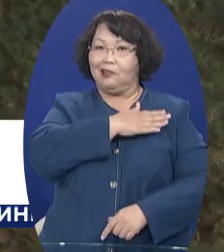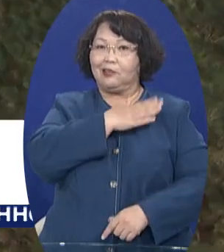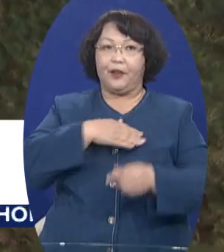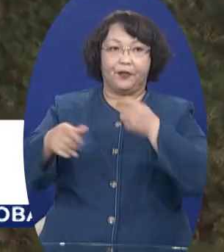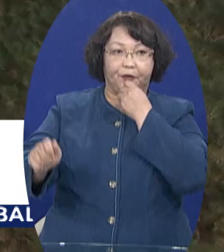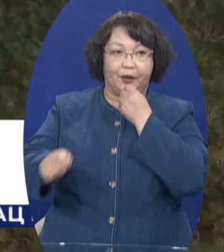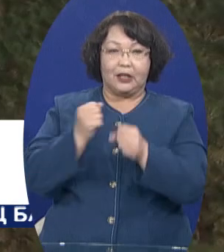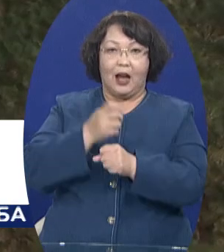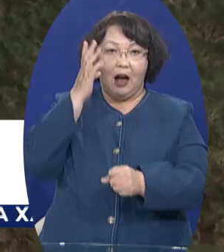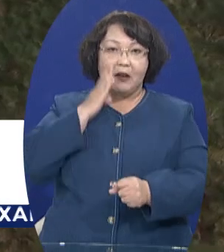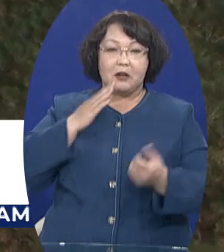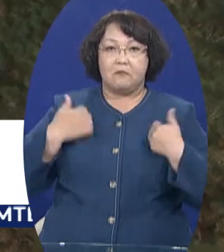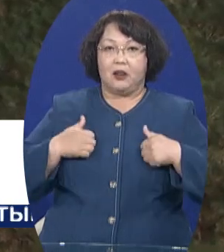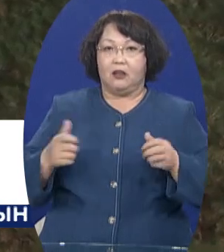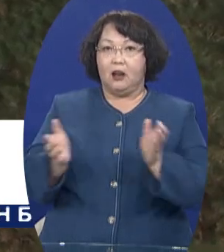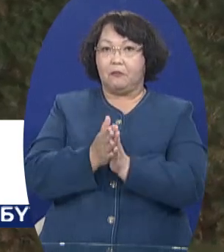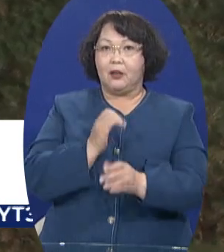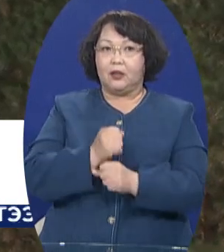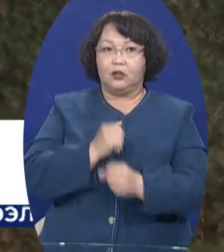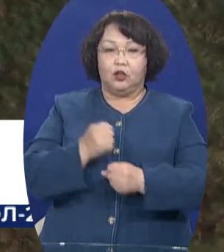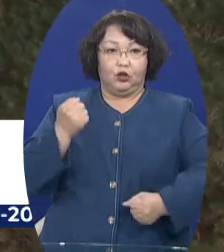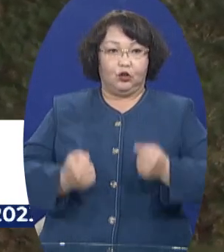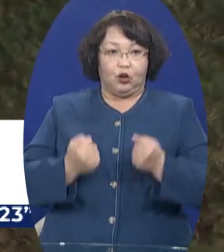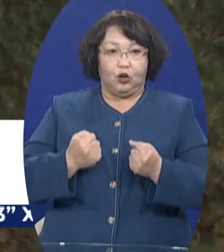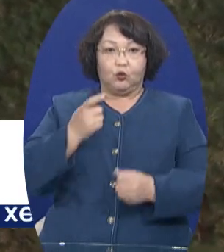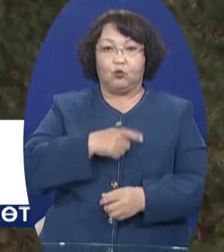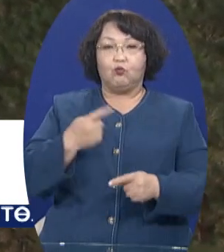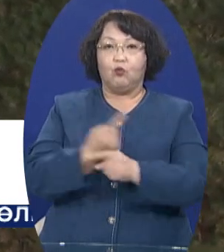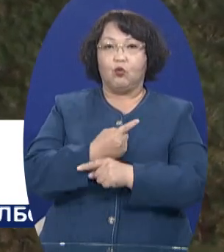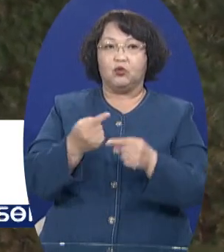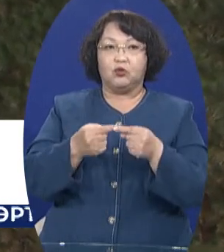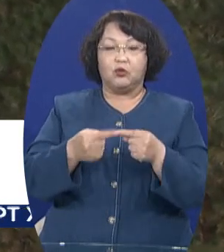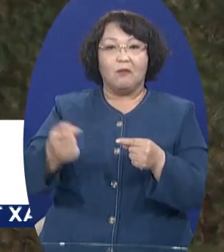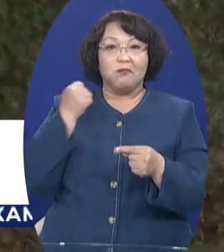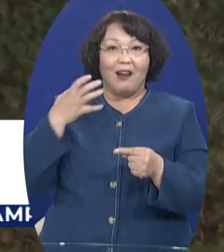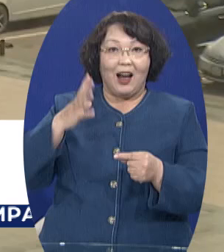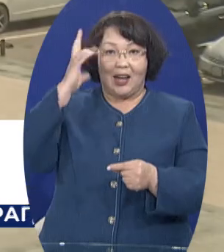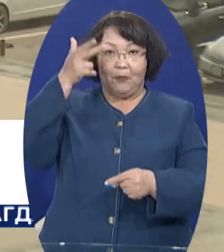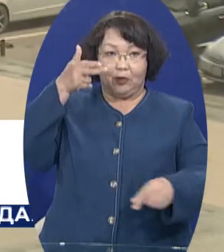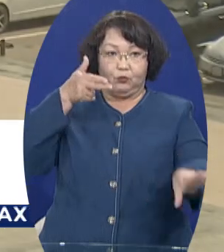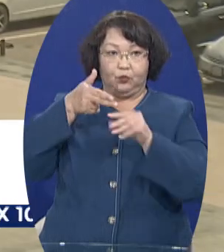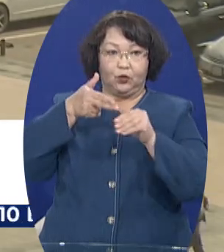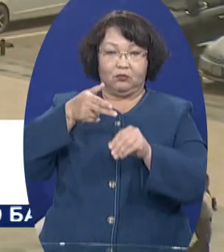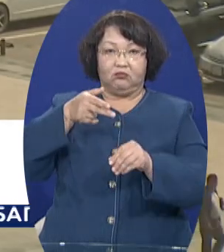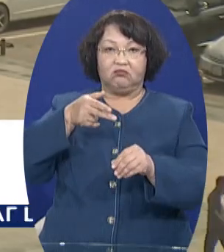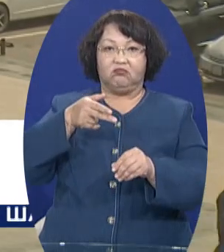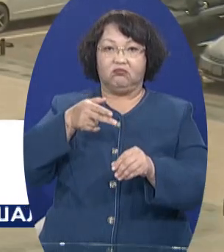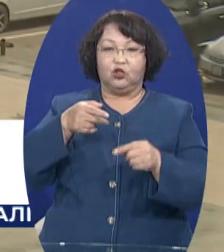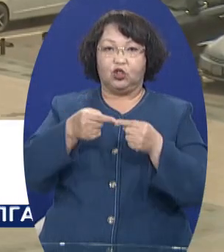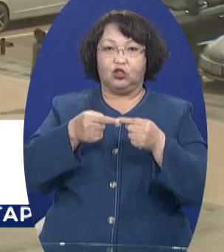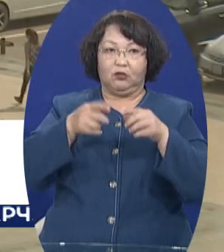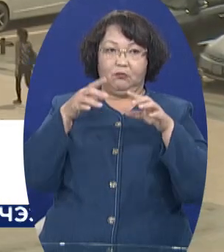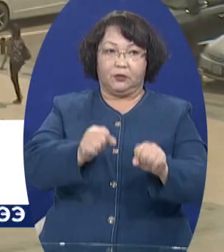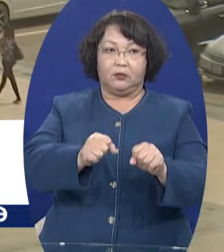нартай хамтран ажиллана. Мөн жолооч нарын нийтлэг гаргадаг зөрчлүүдийг хянаж хяналтын камерын тусламжтайгаар илрүүлэх юм. За энэ үеэр нийтийн